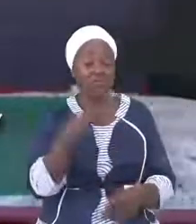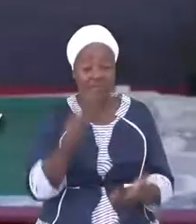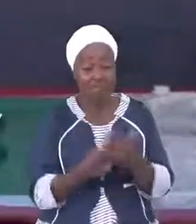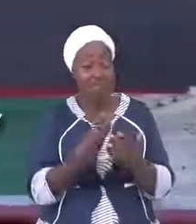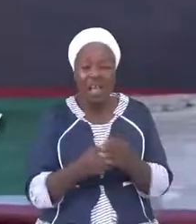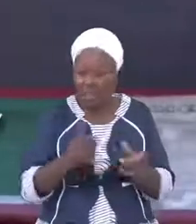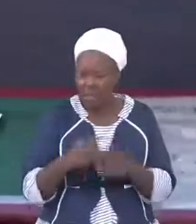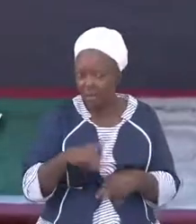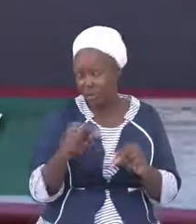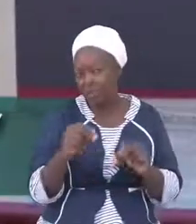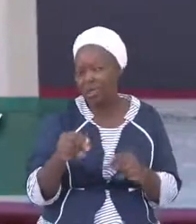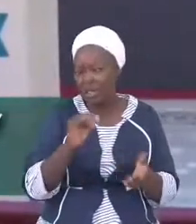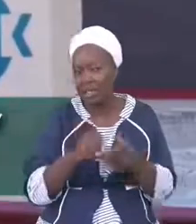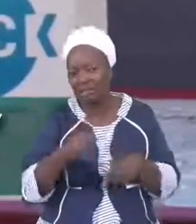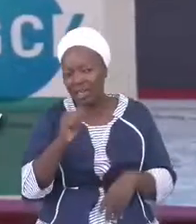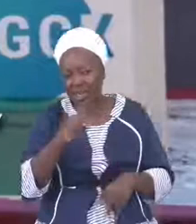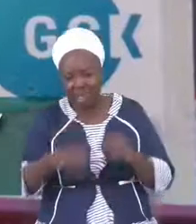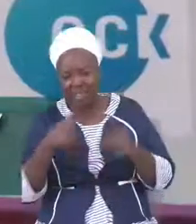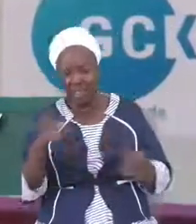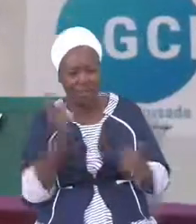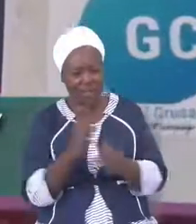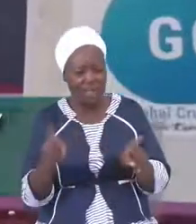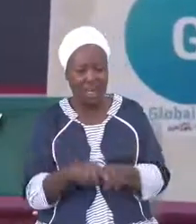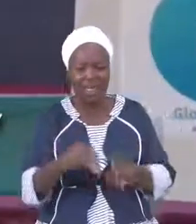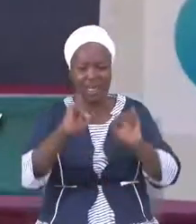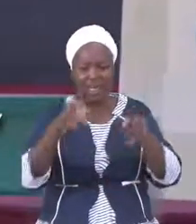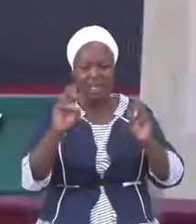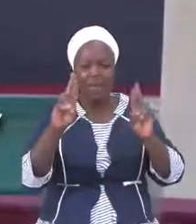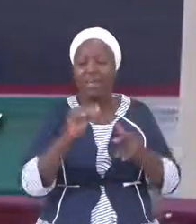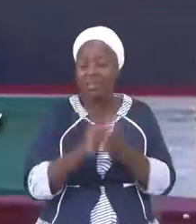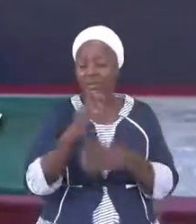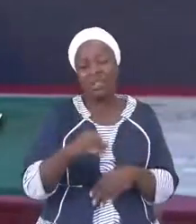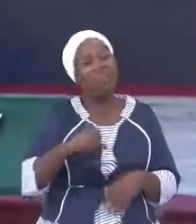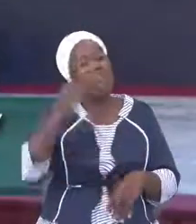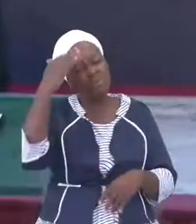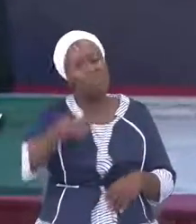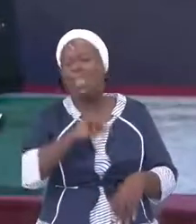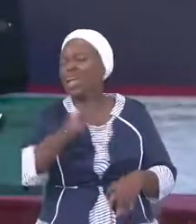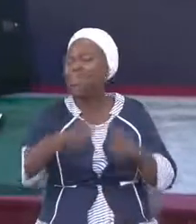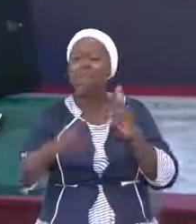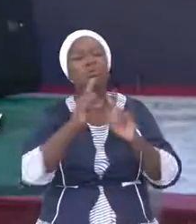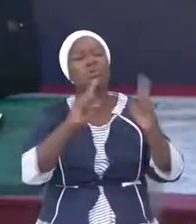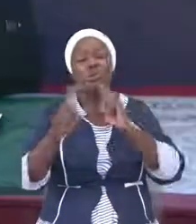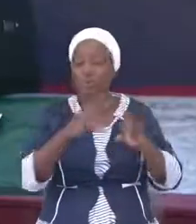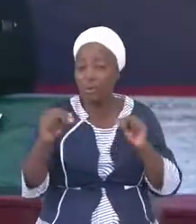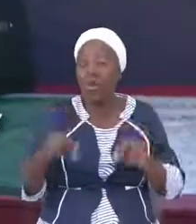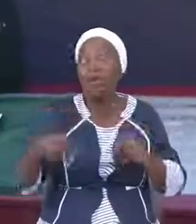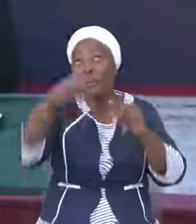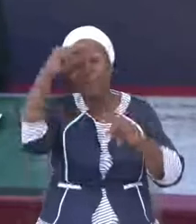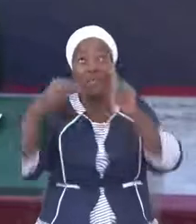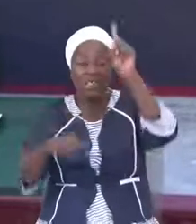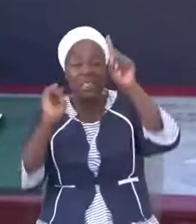apte. On ne peut pas dire comme Jérémie, je ne suis qu'un petit, je ne peux pas parler. Il est notre suffisance, il nous